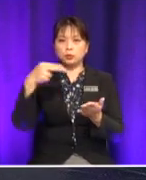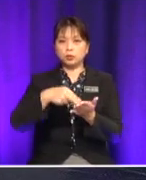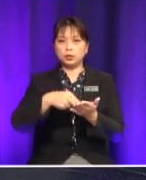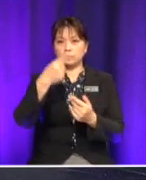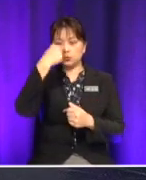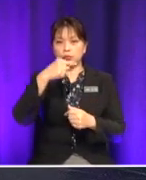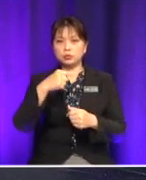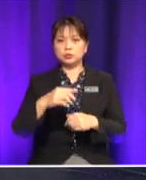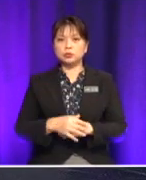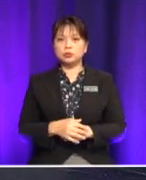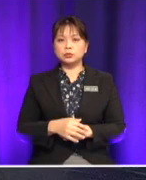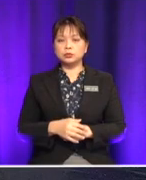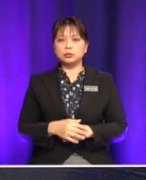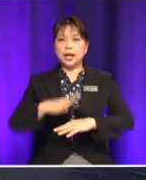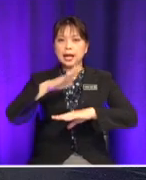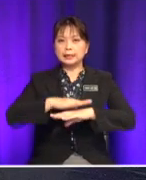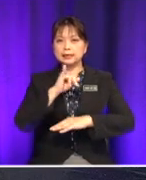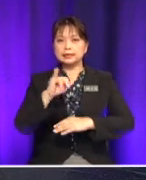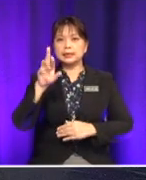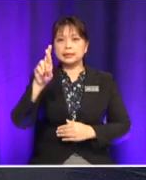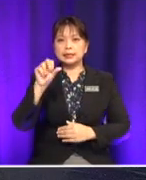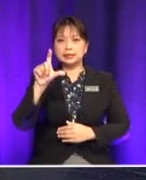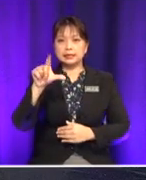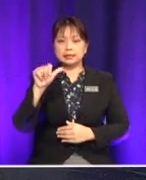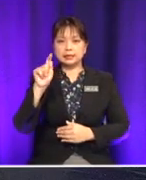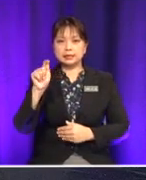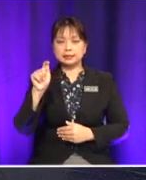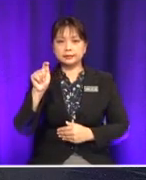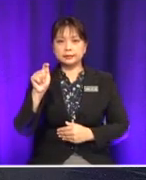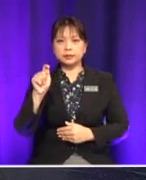mengatasi ralat juga ah ralat